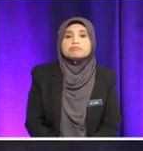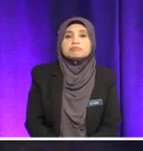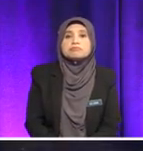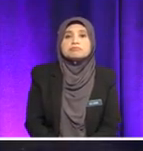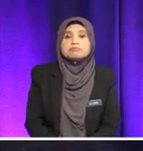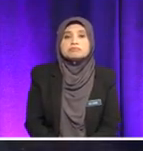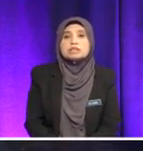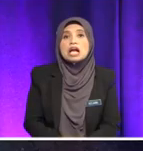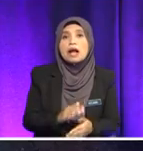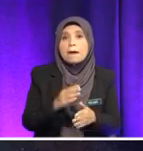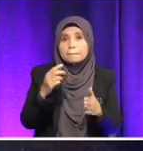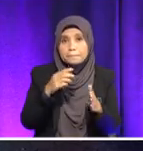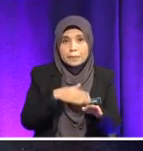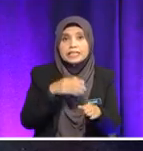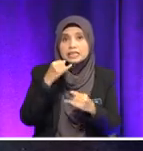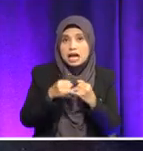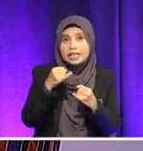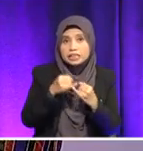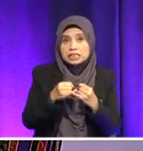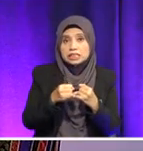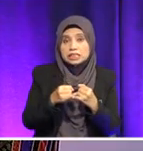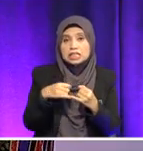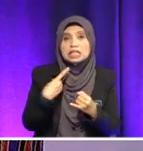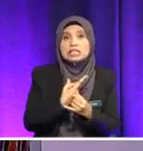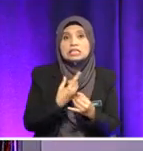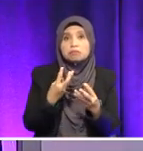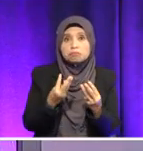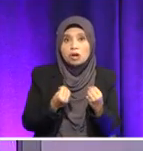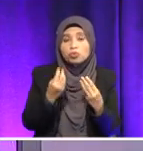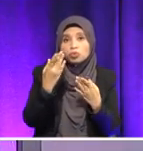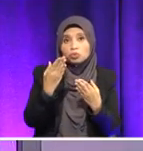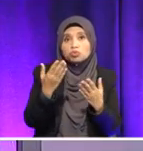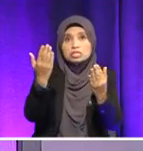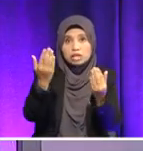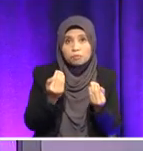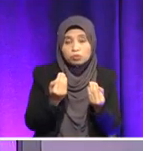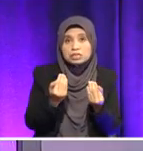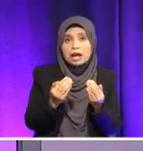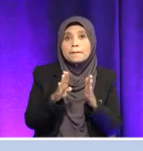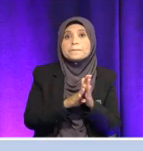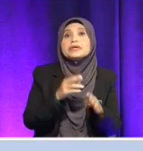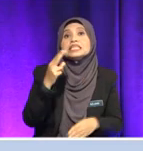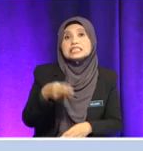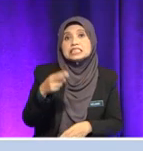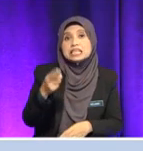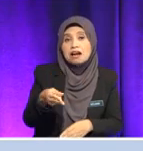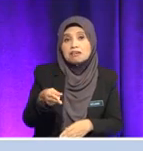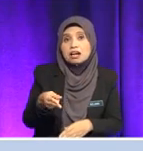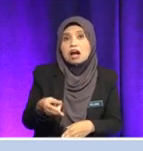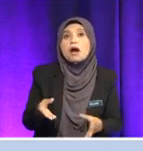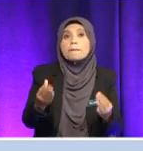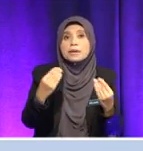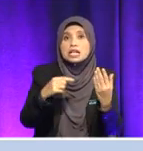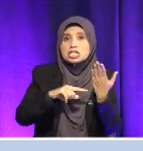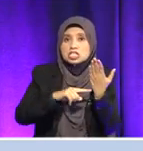jadi pada akhirnya itulah tadi yang kita tunggu tadi sambutan sejarah tungku sampai balik smule ke tanah Melayu